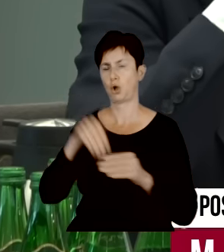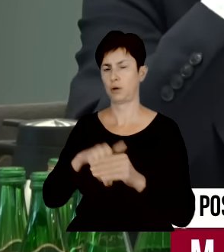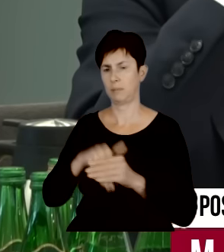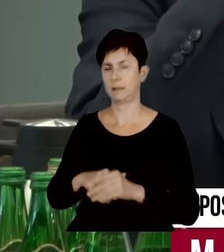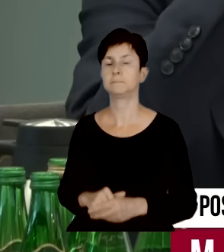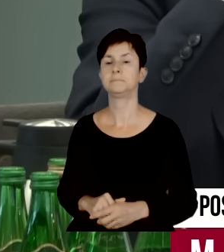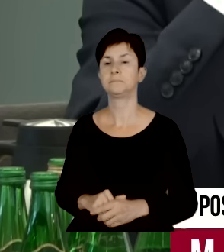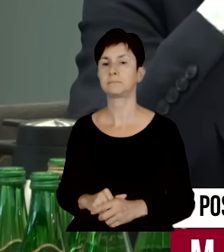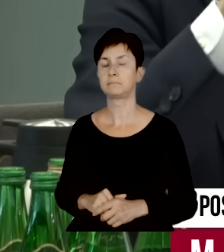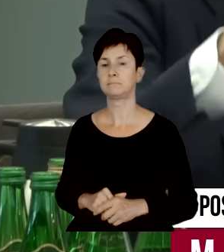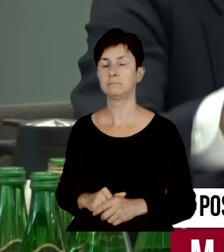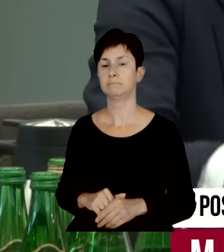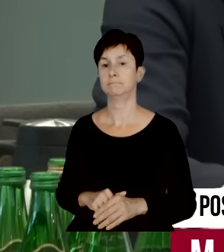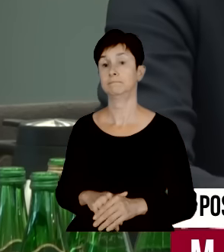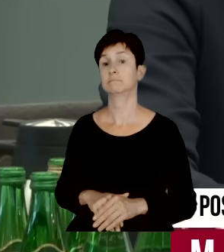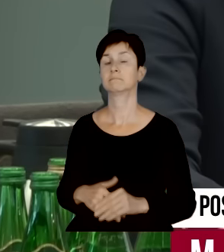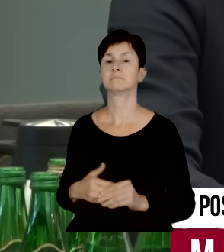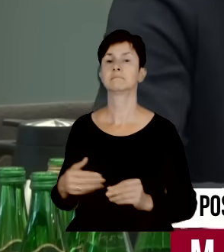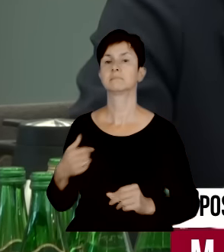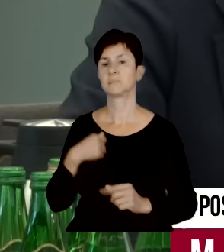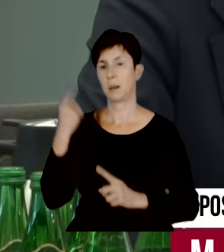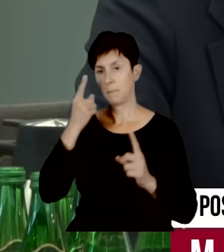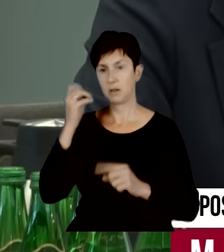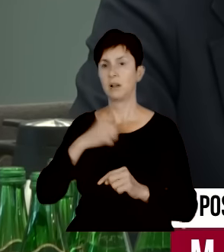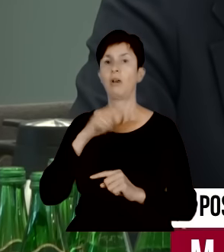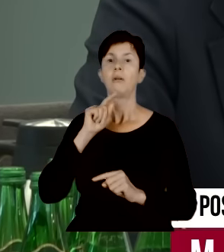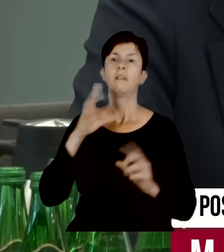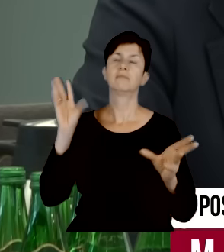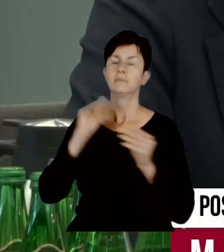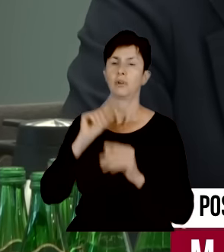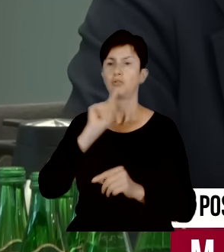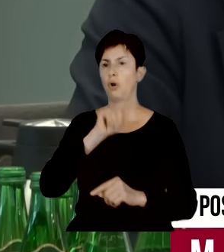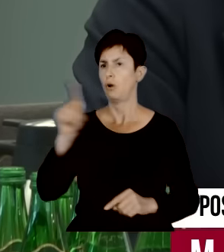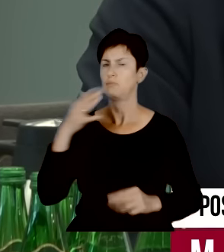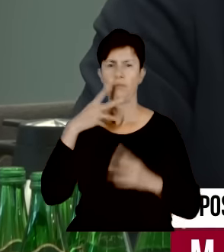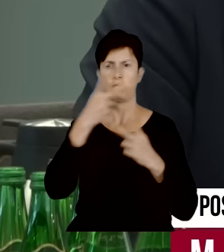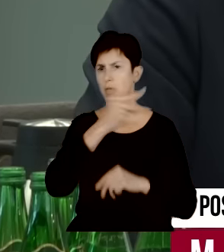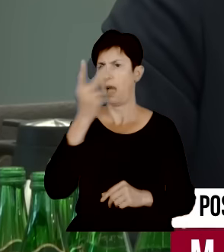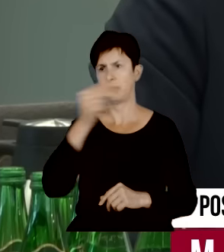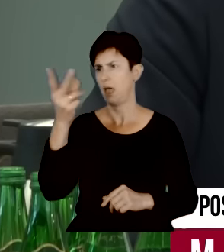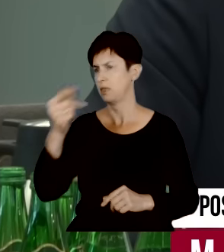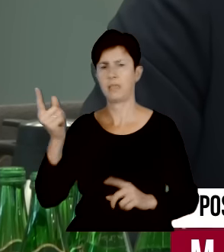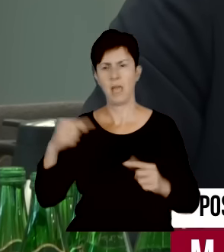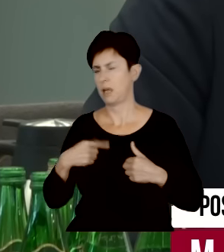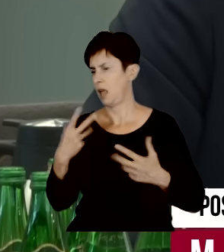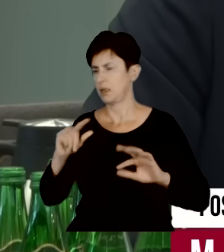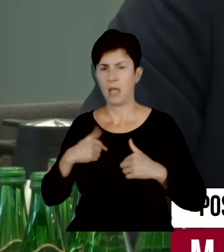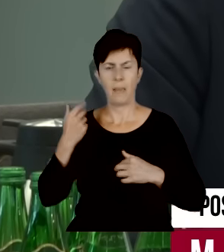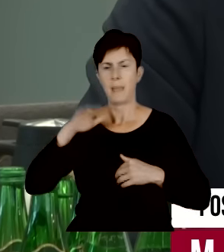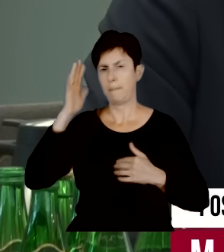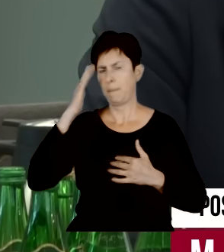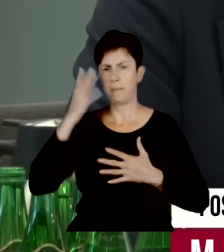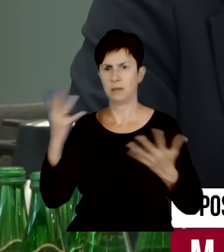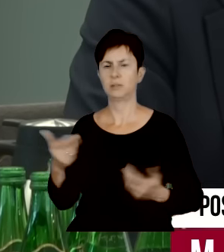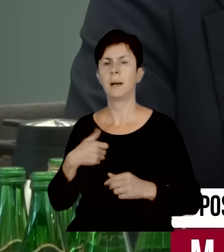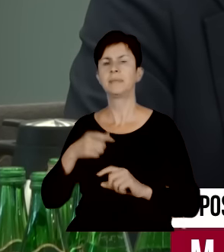byli medialnie podejrzewani o autorstwo owych wyborów mówią Nie absolutnie to nie ja nie pamiętam Więc skoro był to